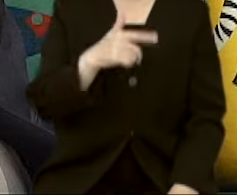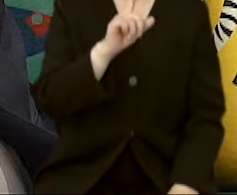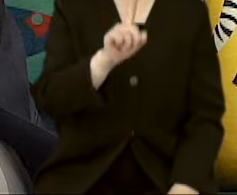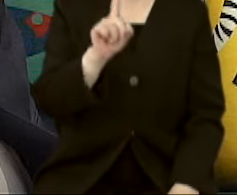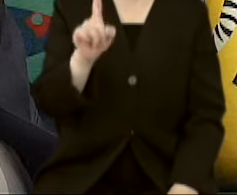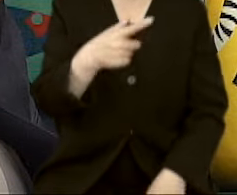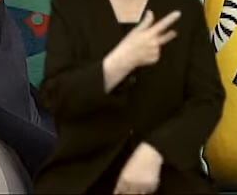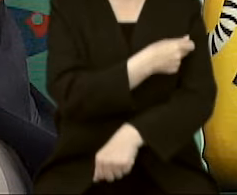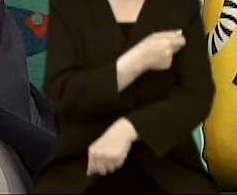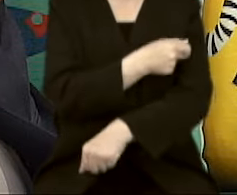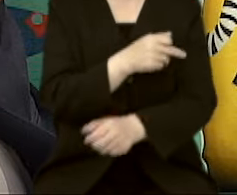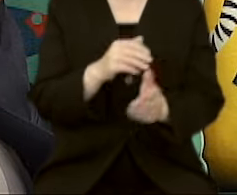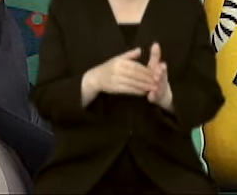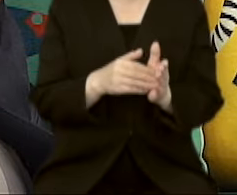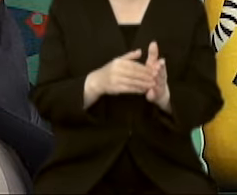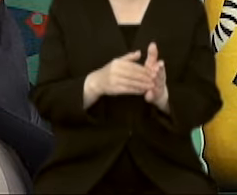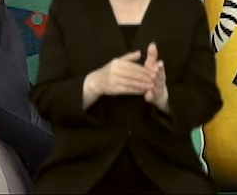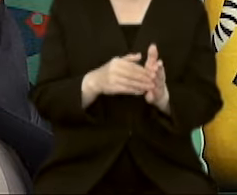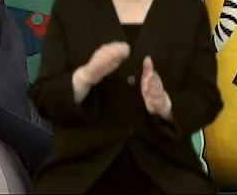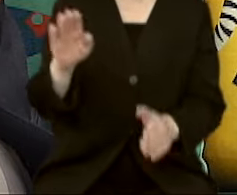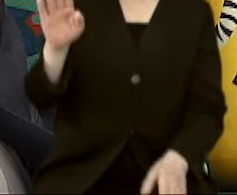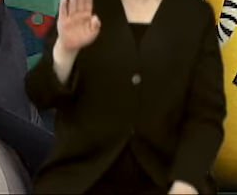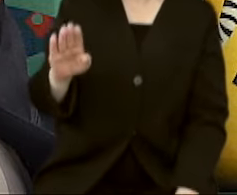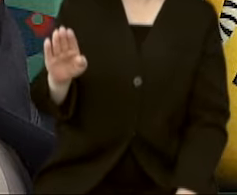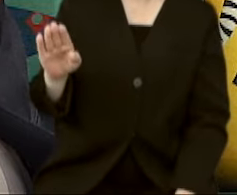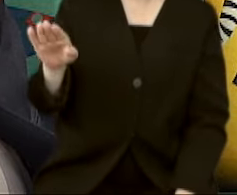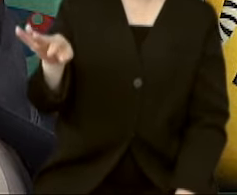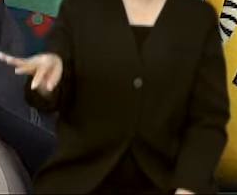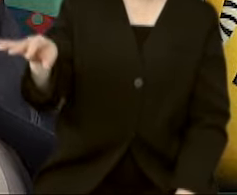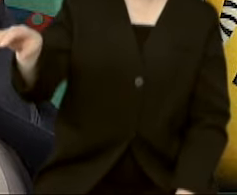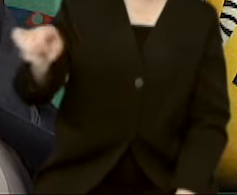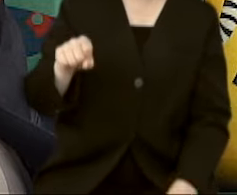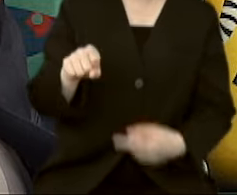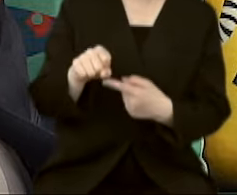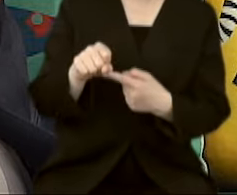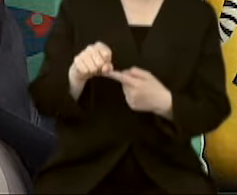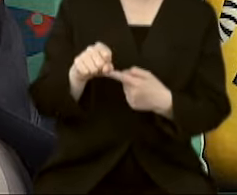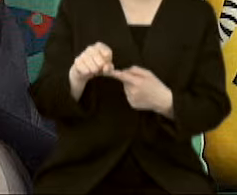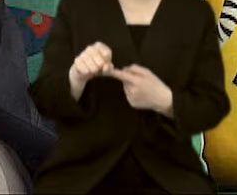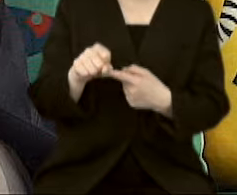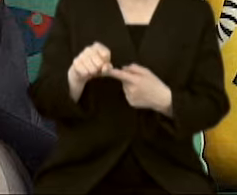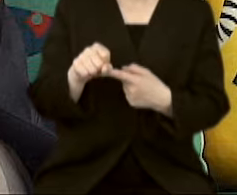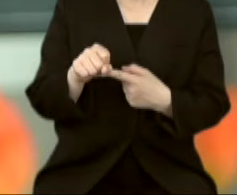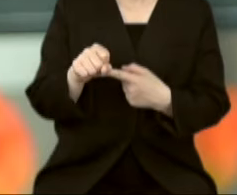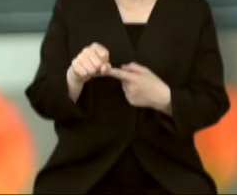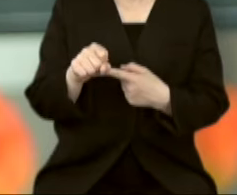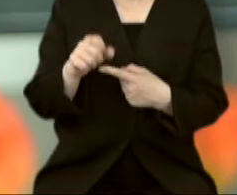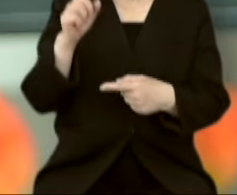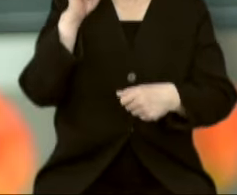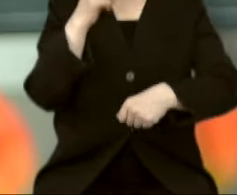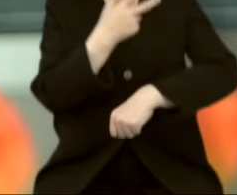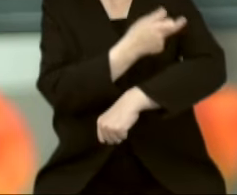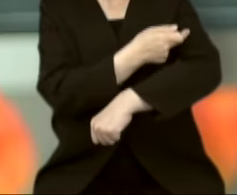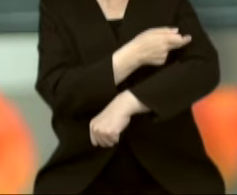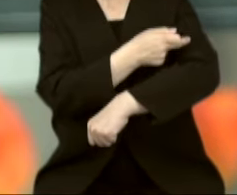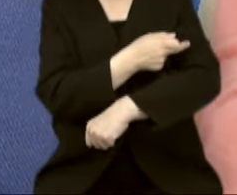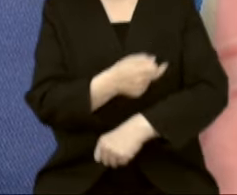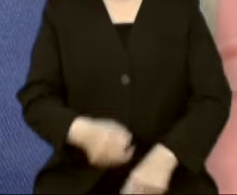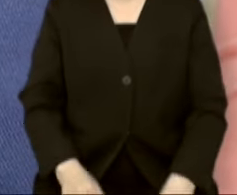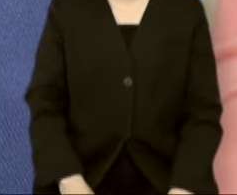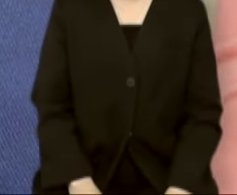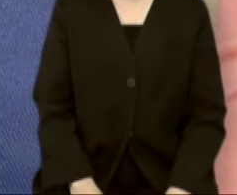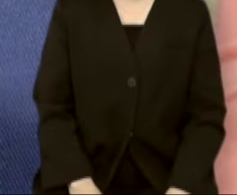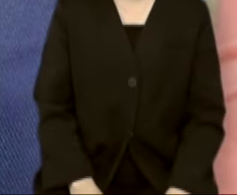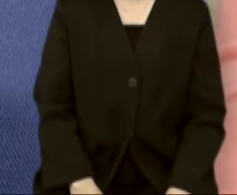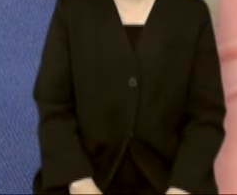하나하나 주조사가 벨기에에서 받아야 돼요. 야, 그러니까 귀한 주사네요. 수입하는 네. 주사예요.